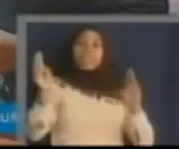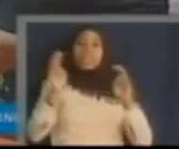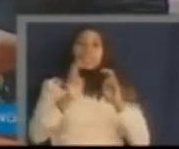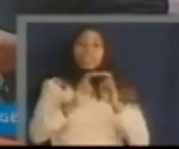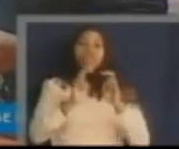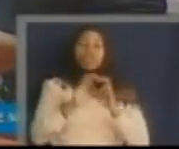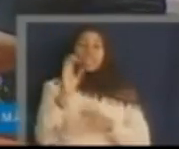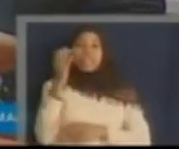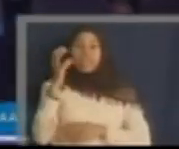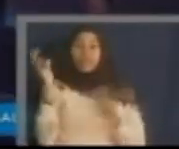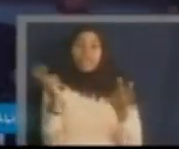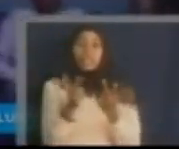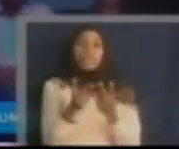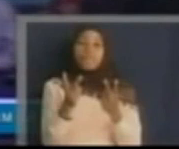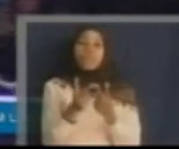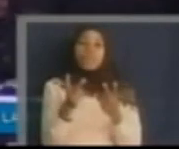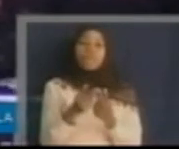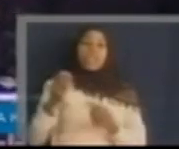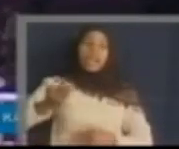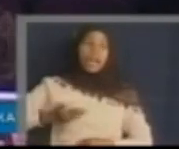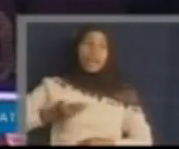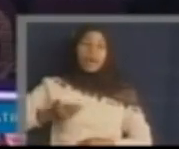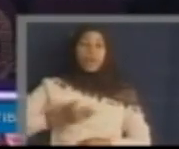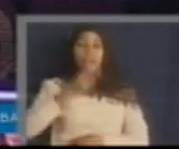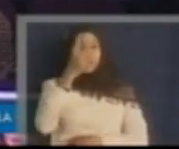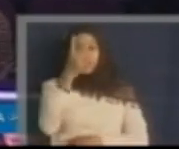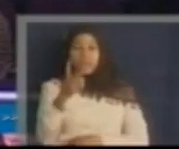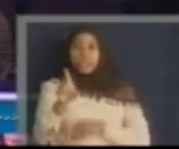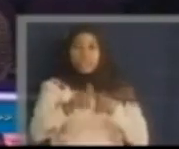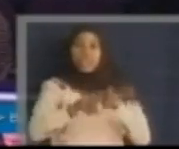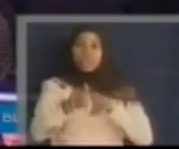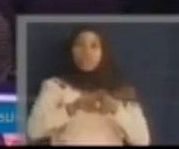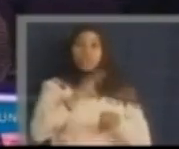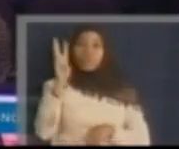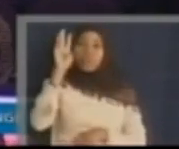Boke Mwakatumbula na ndugu Abel Mwakatumbula.